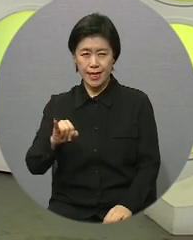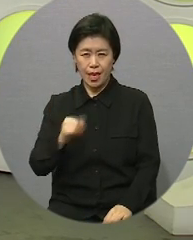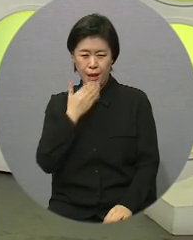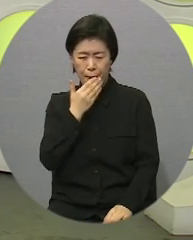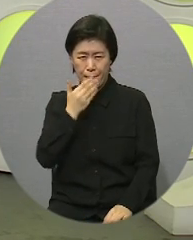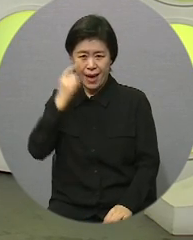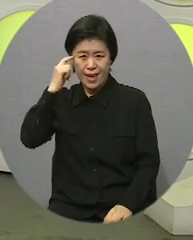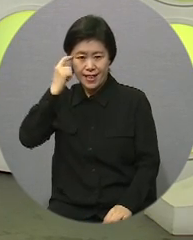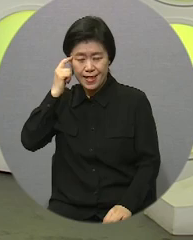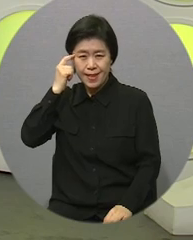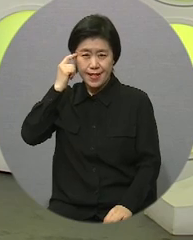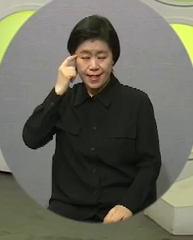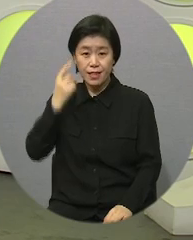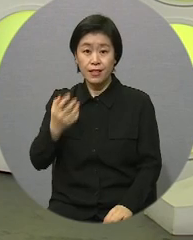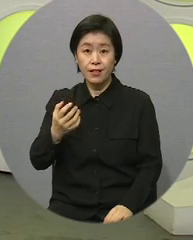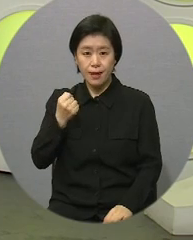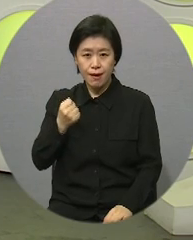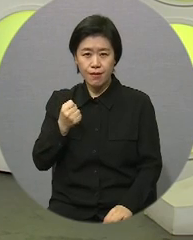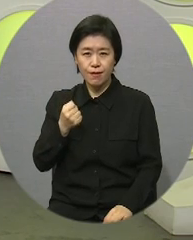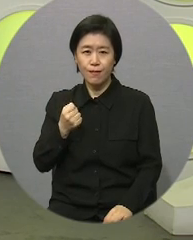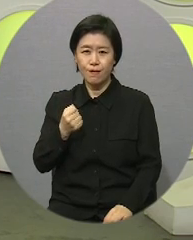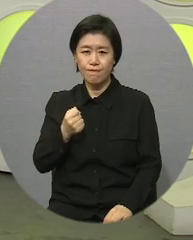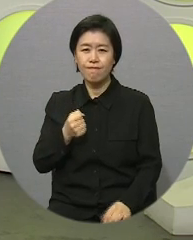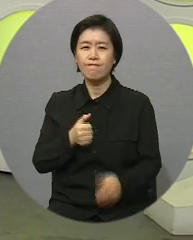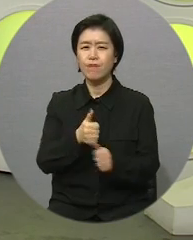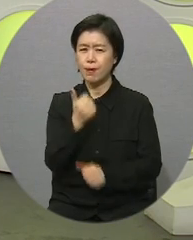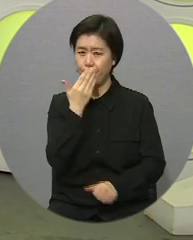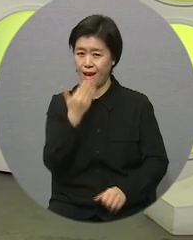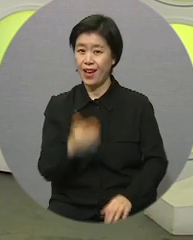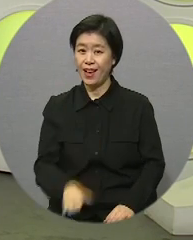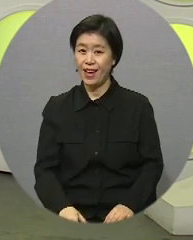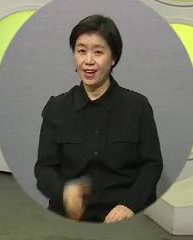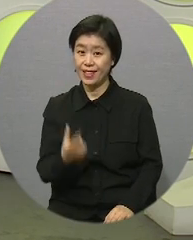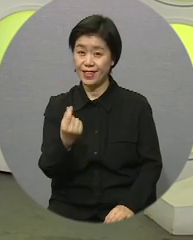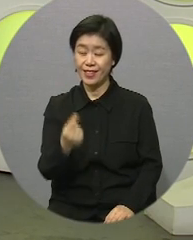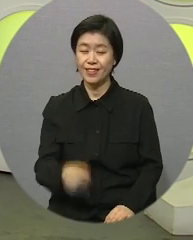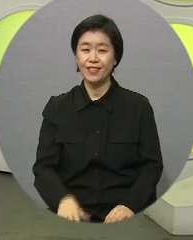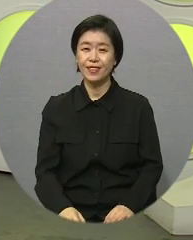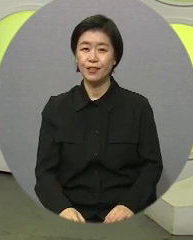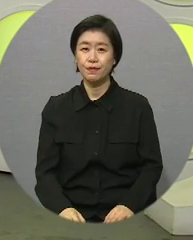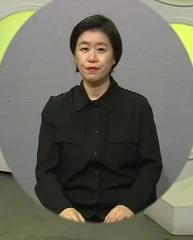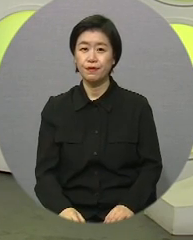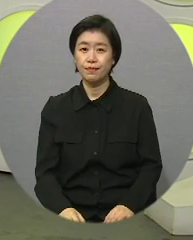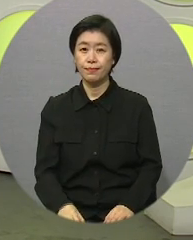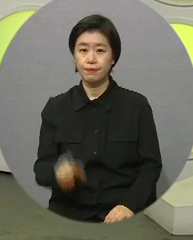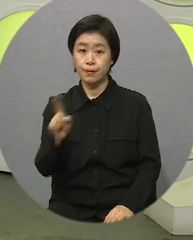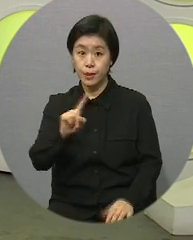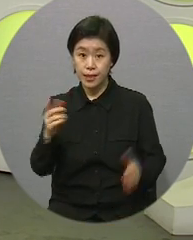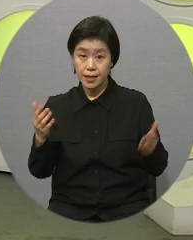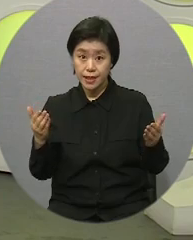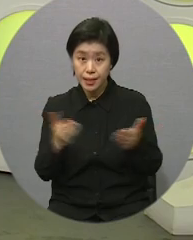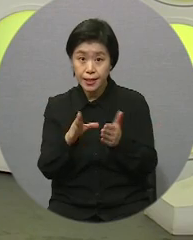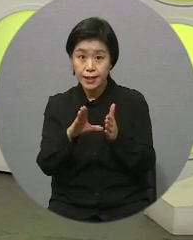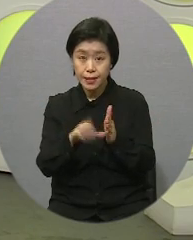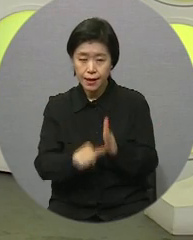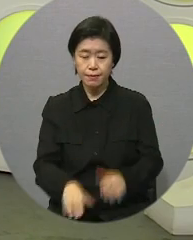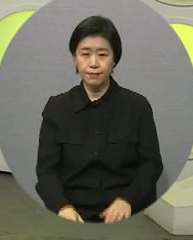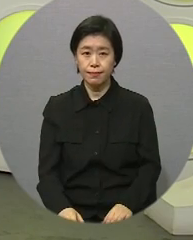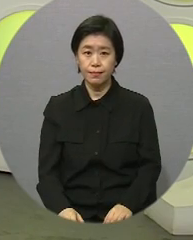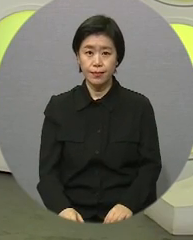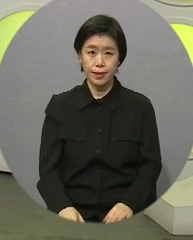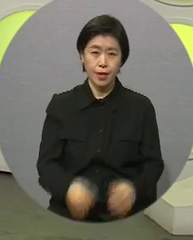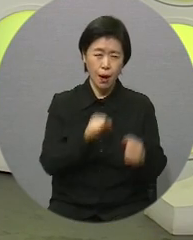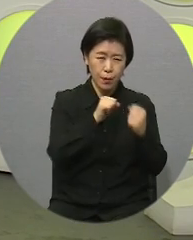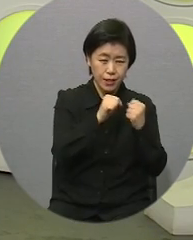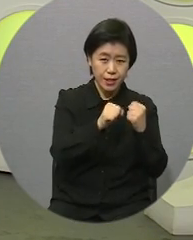사전에이 부딪히기 전에 오기가 발동했다는죠 그러게 그러면 복신과 복신과 인생이